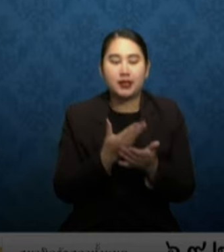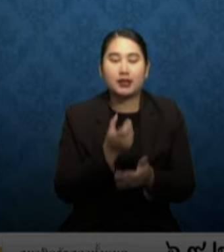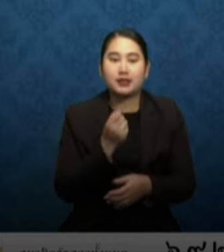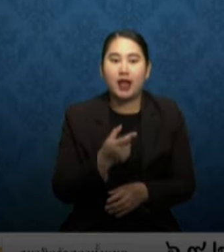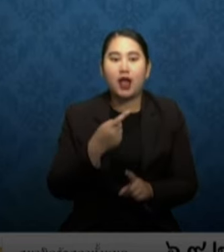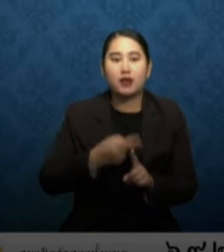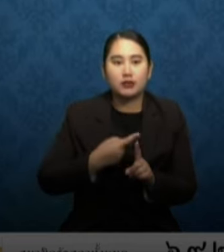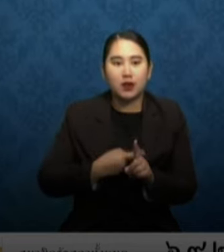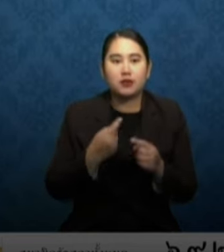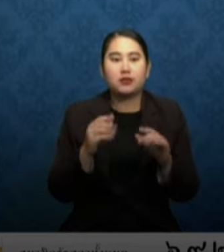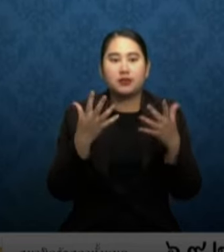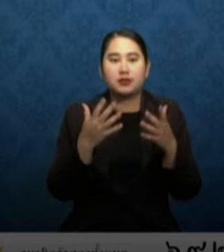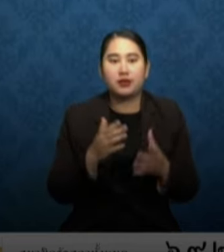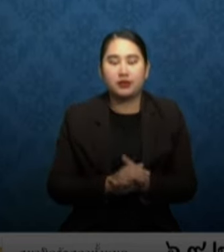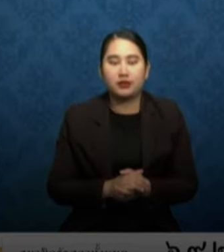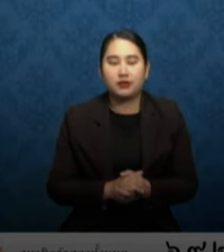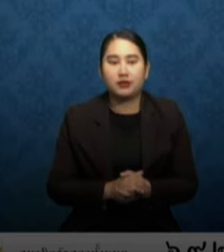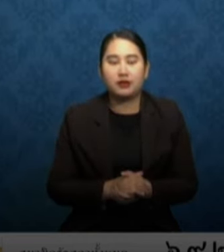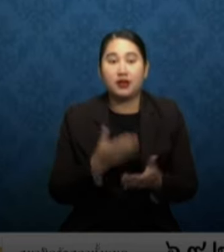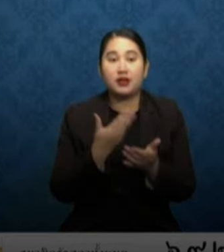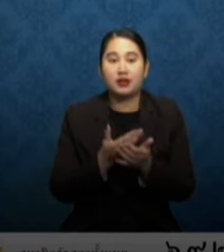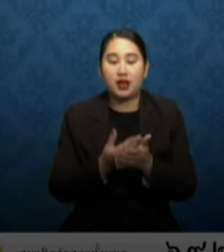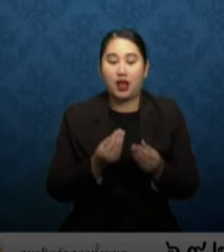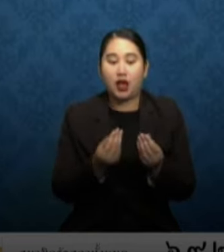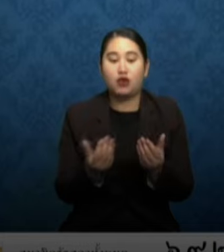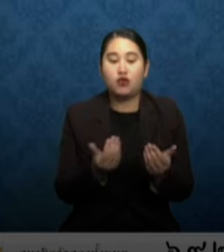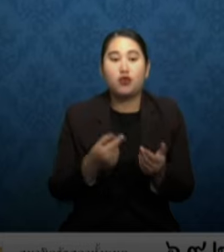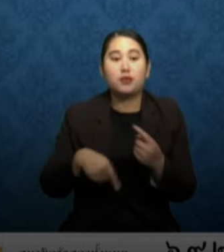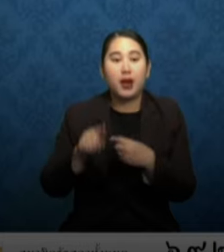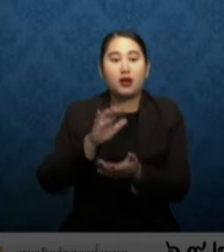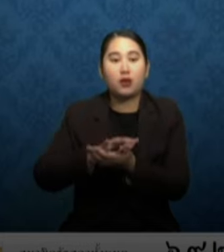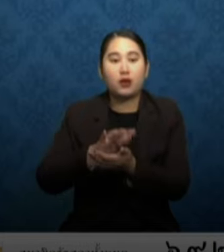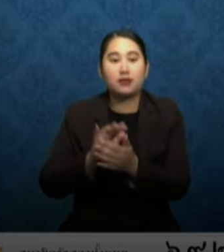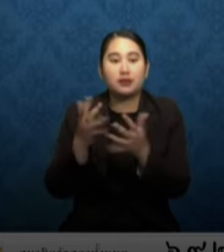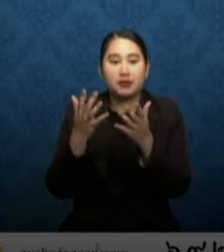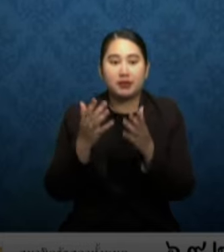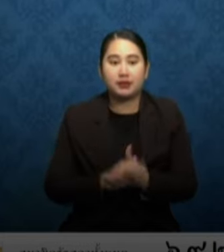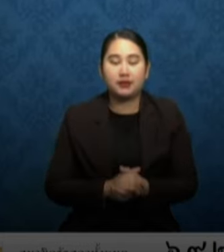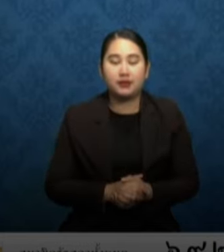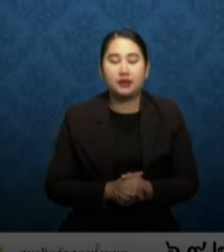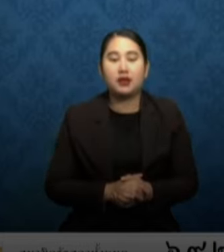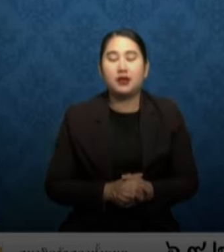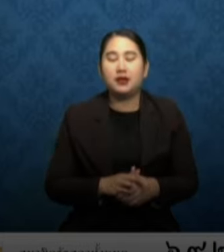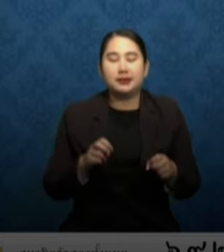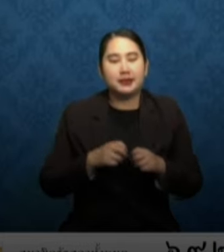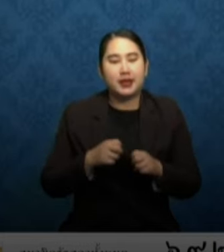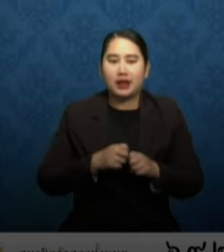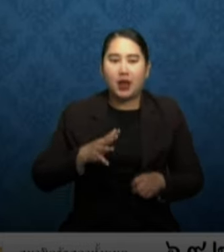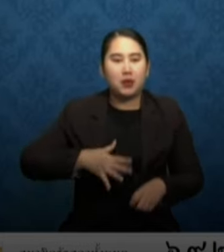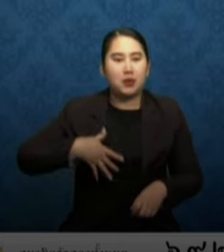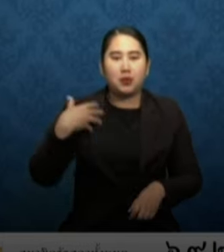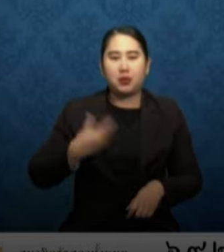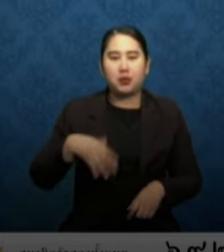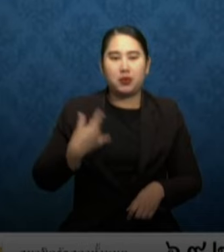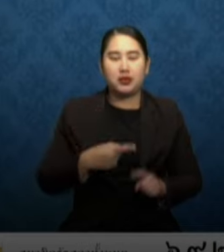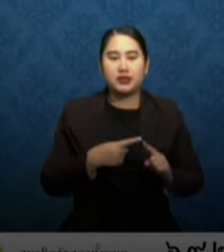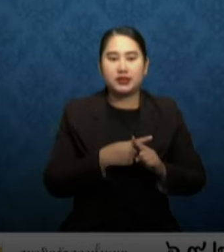ห้องเช่าไม่มีเงินให้ลูกไปโรงเรียนมันเป็นเรื่องที่เจ็บปวดครับท่าน